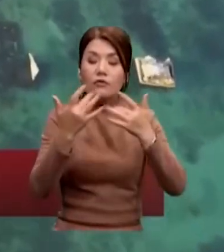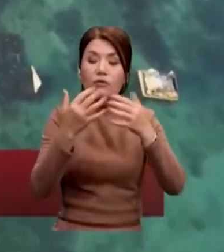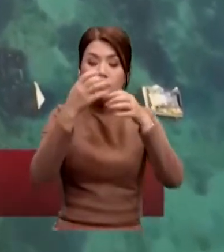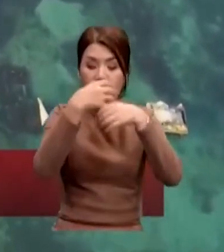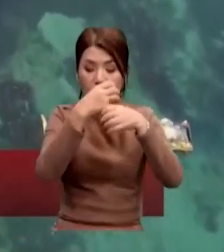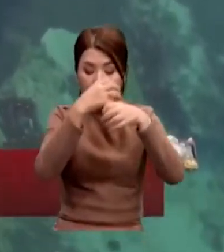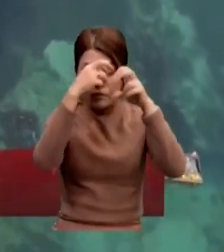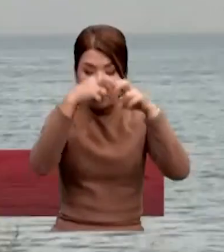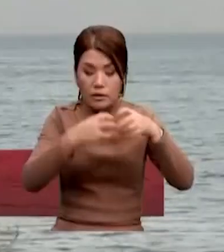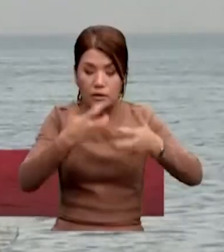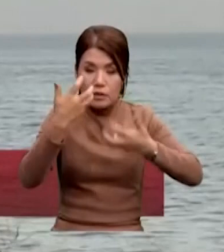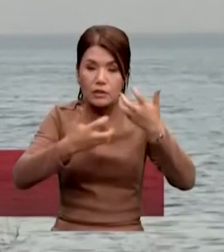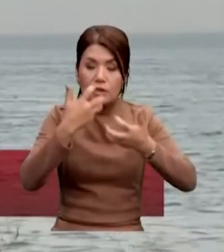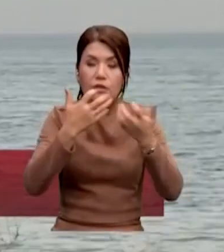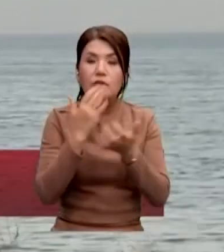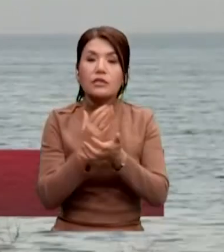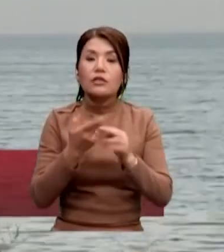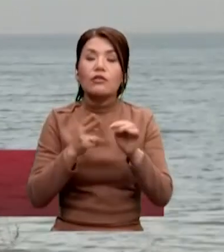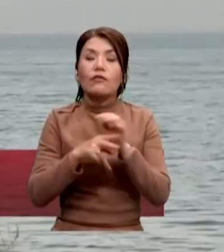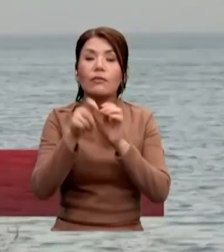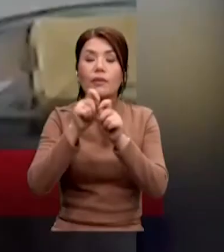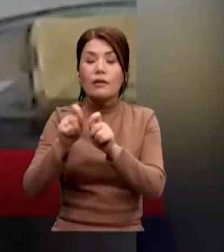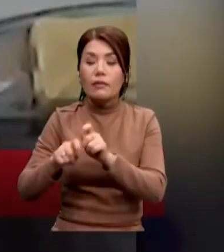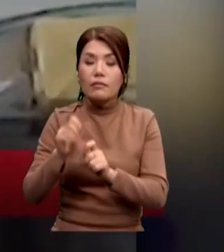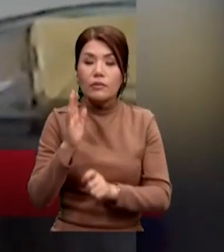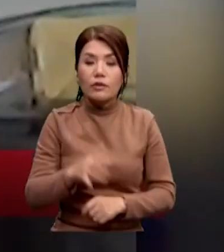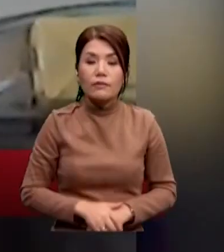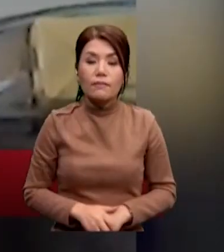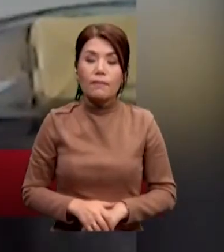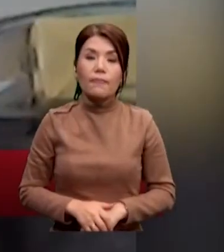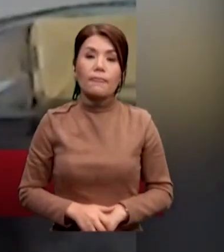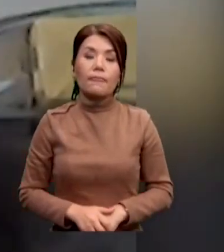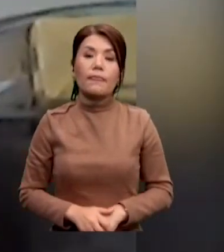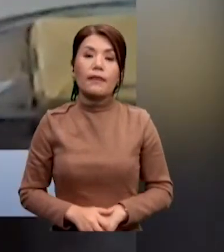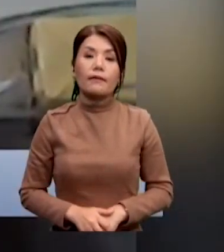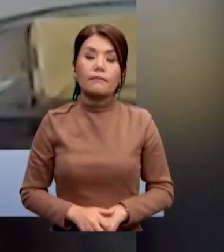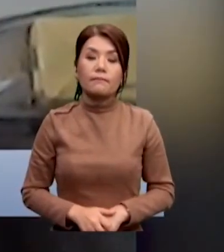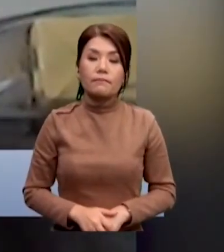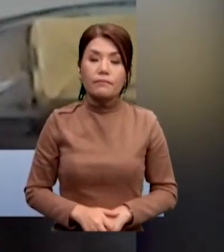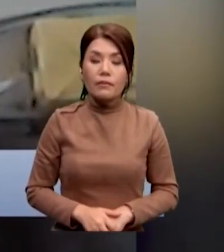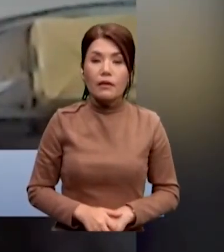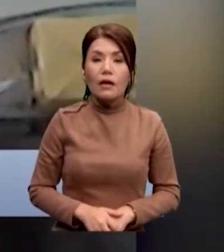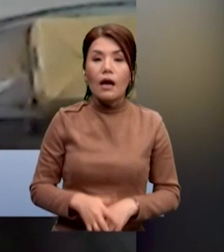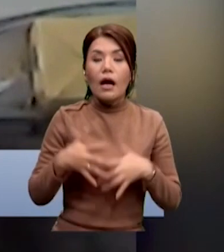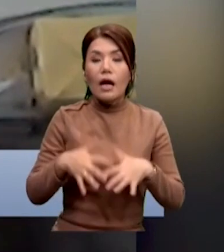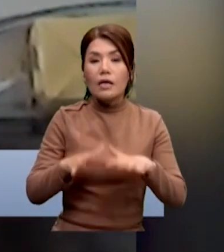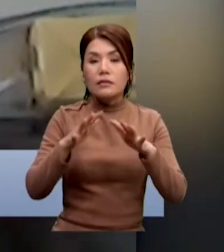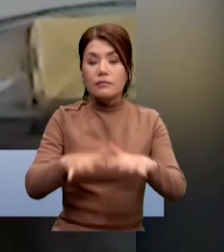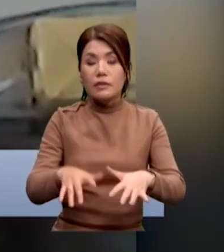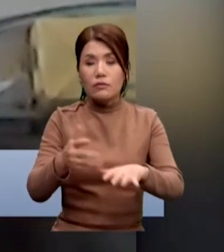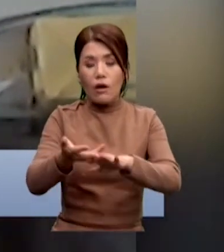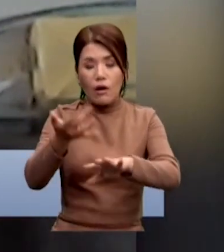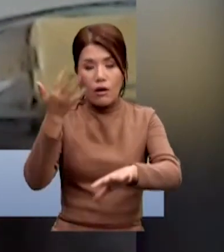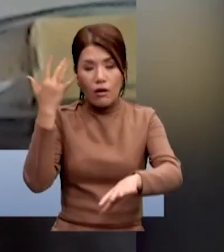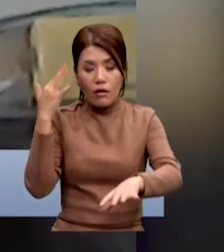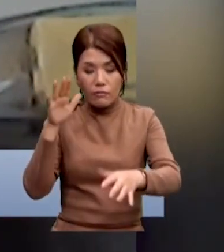Каспий теңізінің қоршаған ортасына тұрақты мониторинг жасайды. Головной офис будет в городе Актау. Каспий теңізі ондаған ғасырлар бұрын